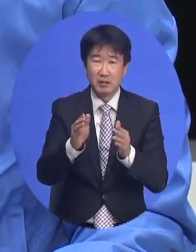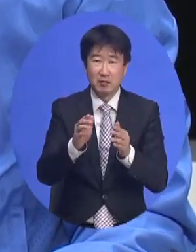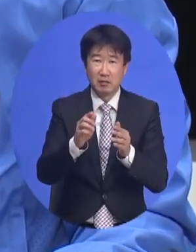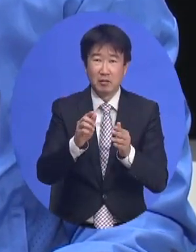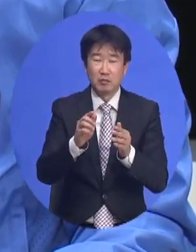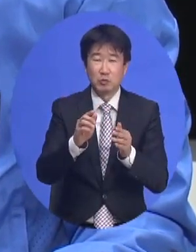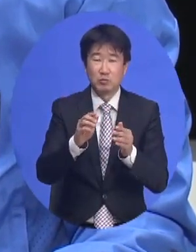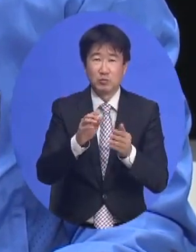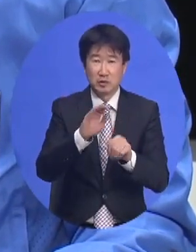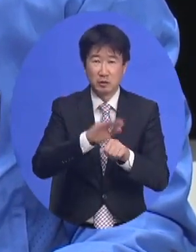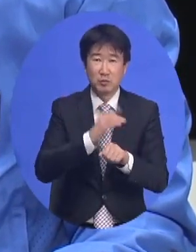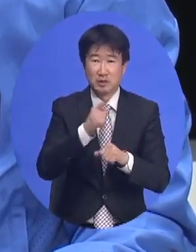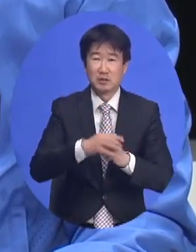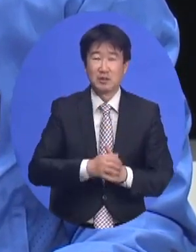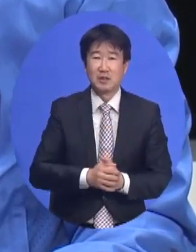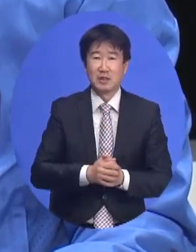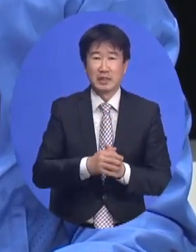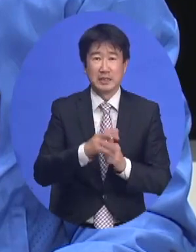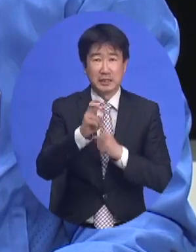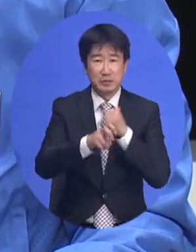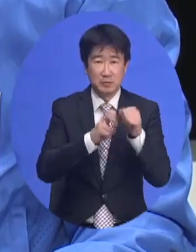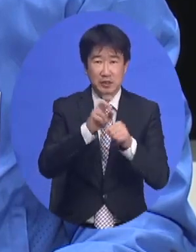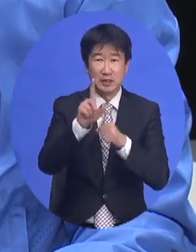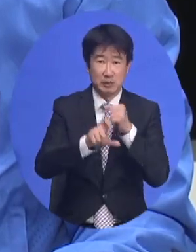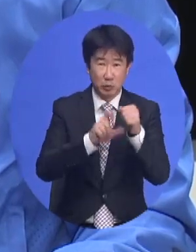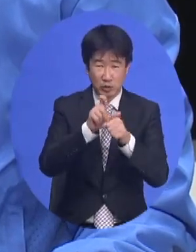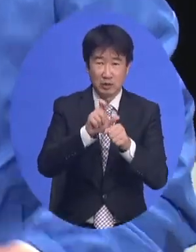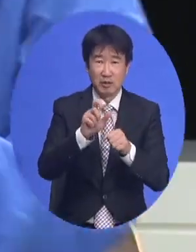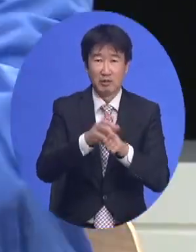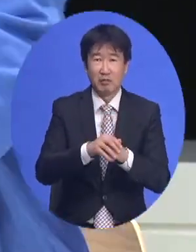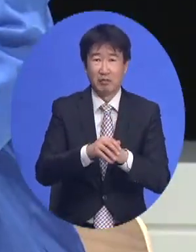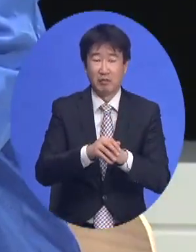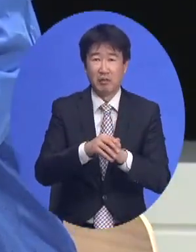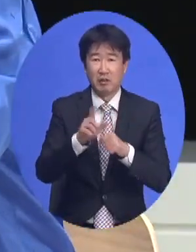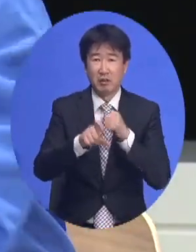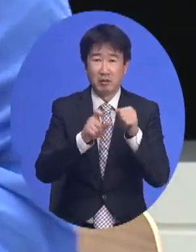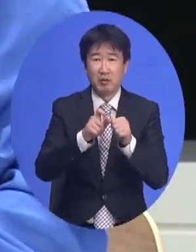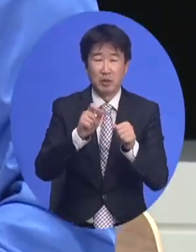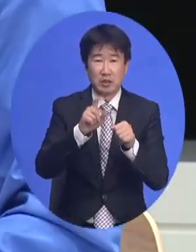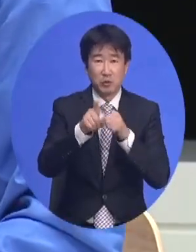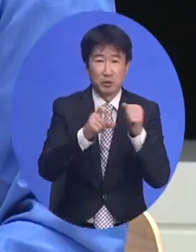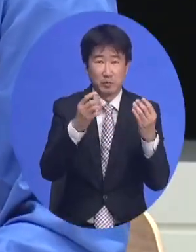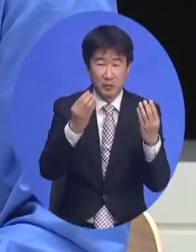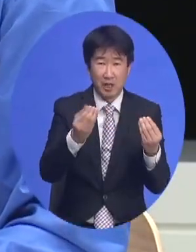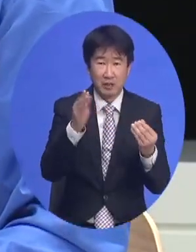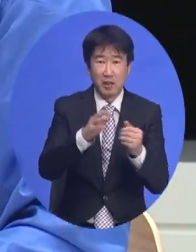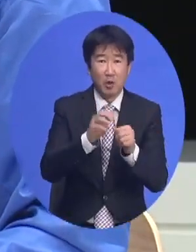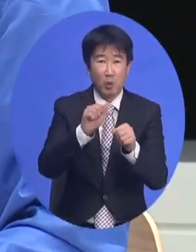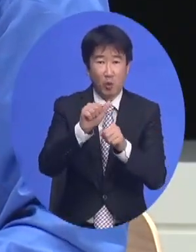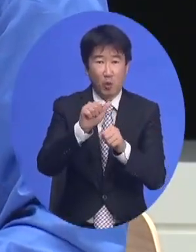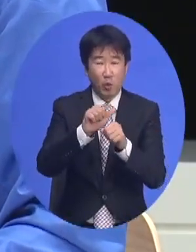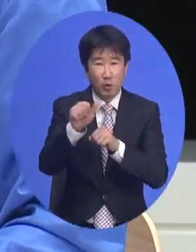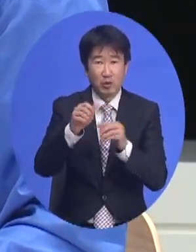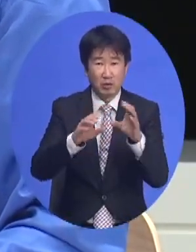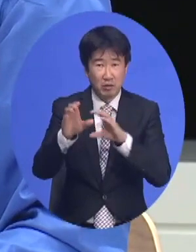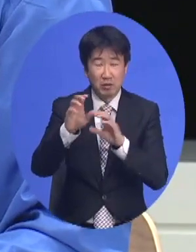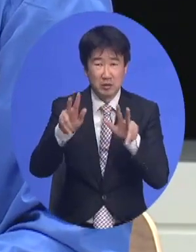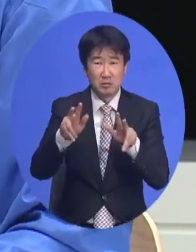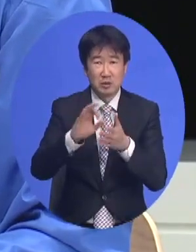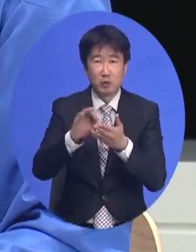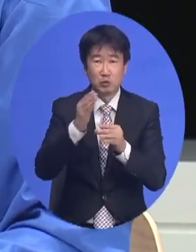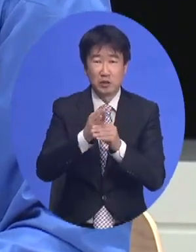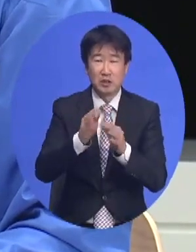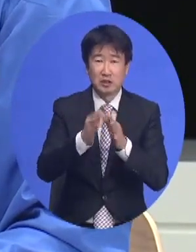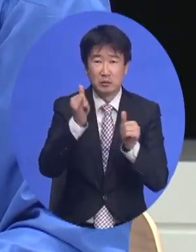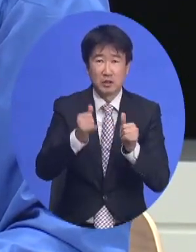운동장이 돼버렸어요. 20년, 15년, 15년 그러니까. 사용하고 5년 더 되고 해서 첫 번째 그러니까 주민의 의견